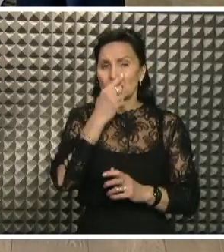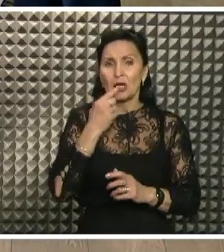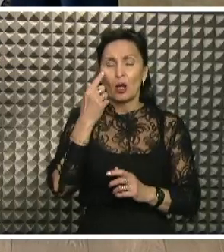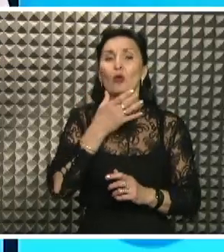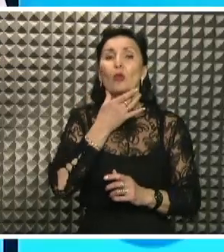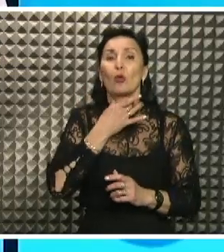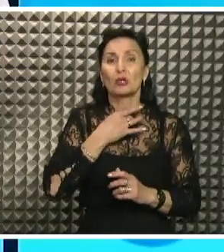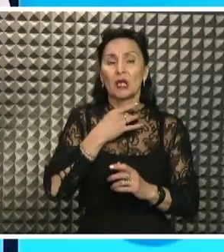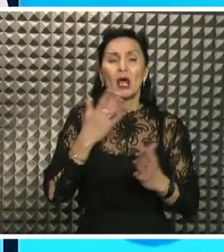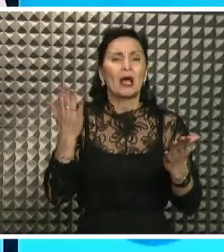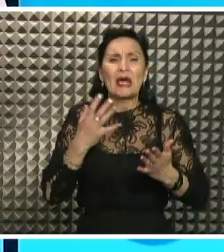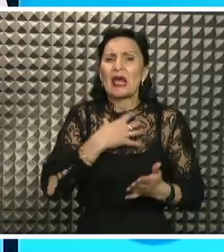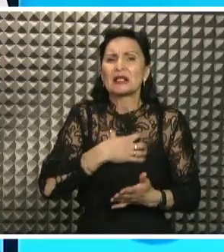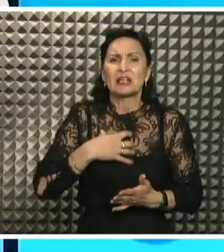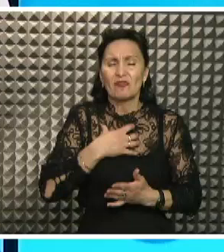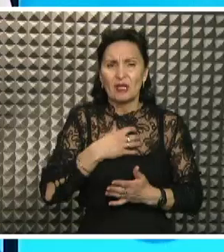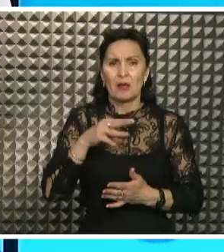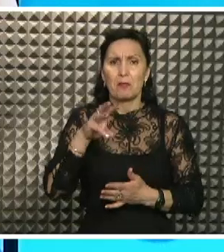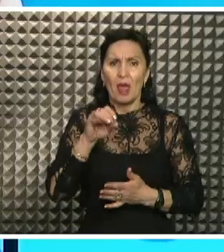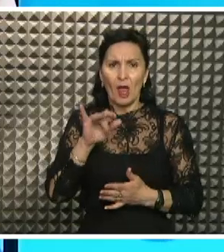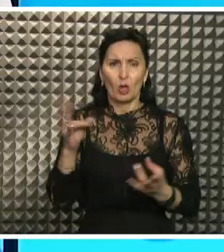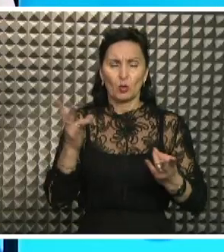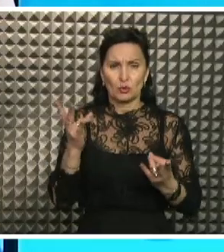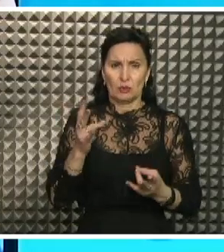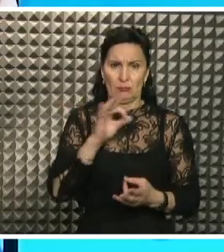вот основные меры нужно предпринимать?